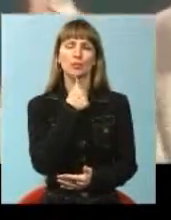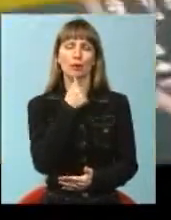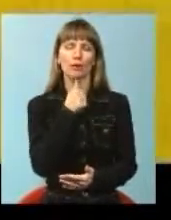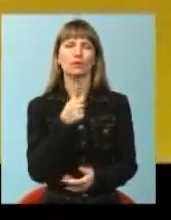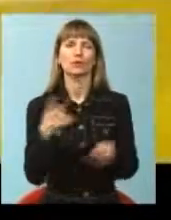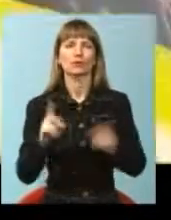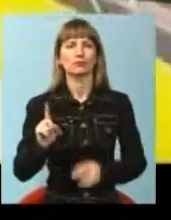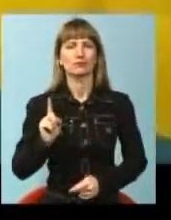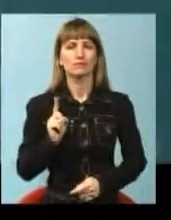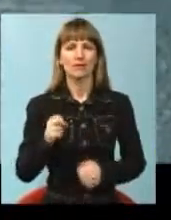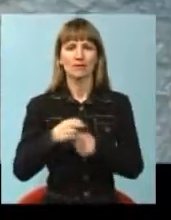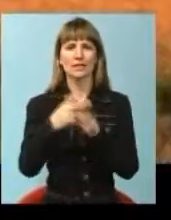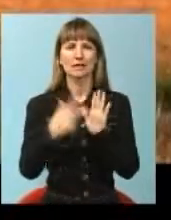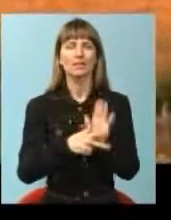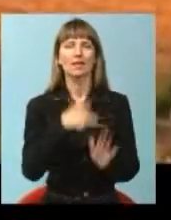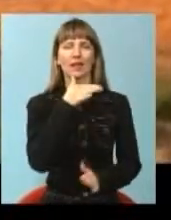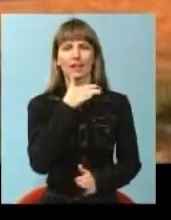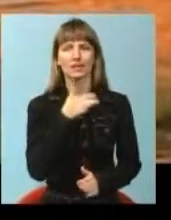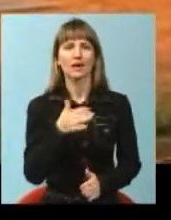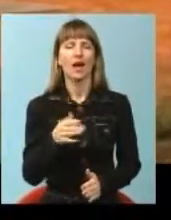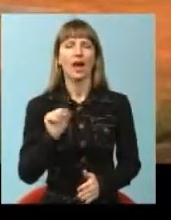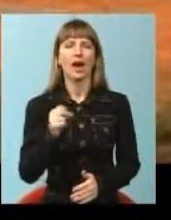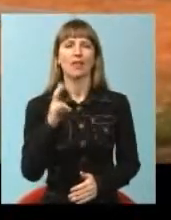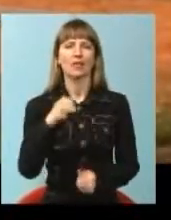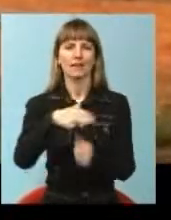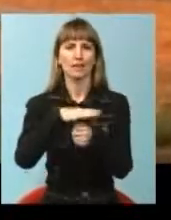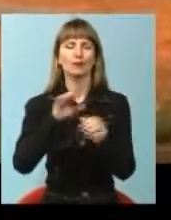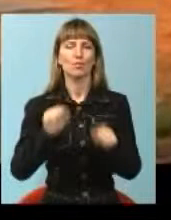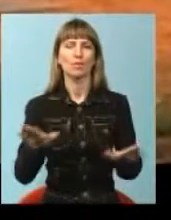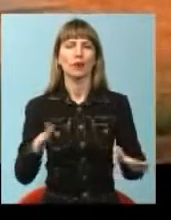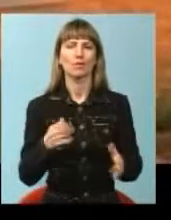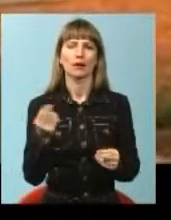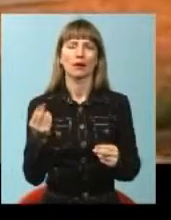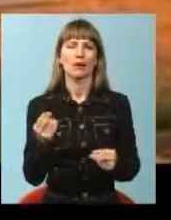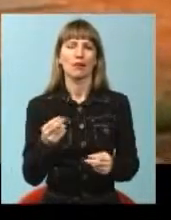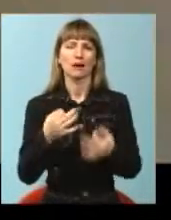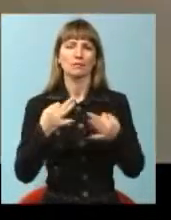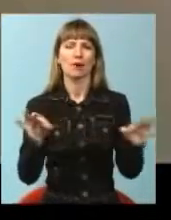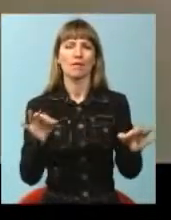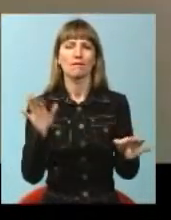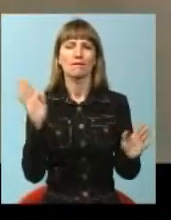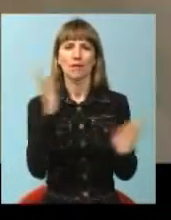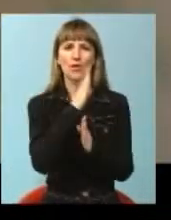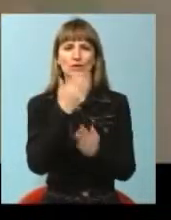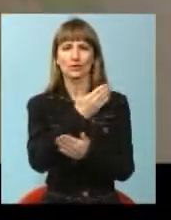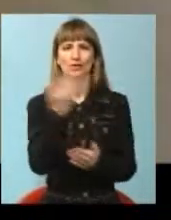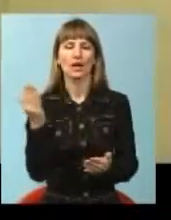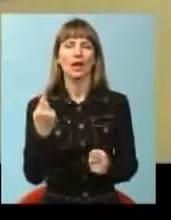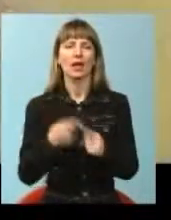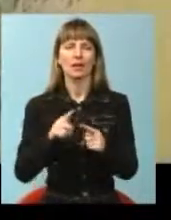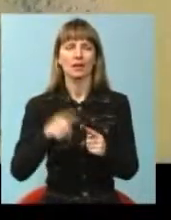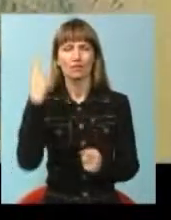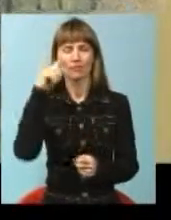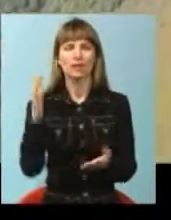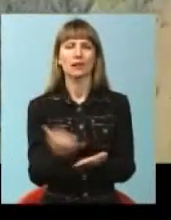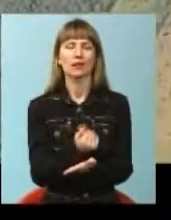спробувати, доведеться дочекатися 18-річчя. А от на гвинтокрилі можна політати по безмежному повітряному простору. Цей винахід величезного